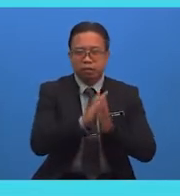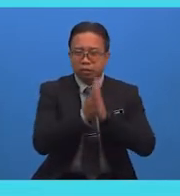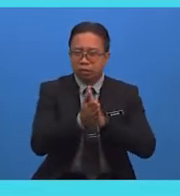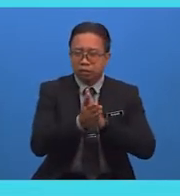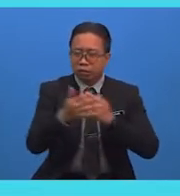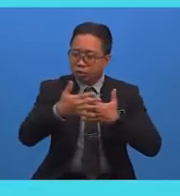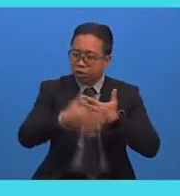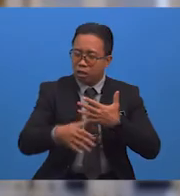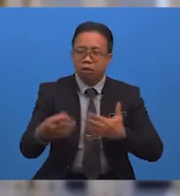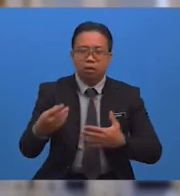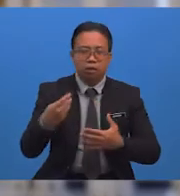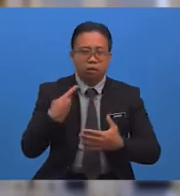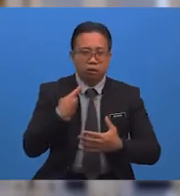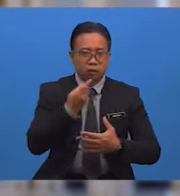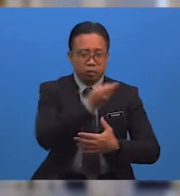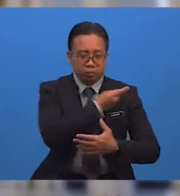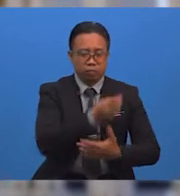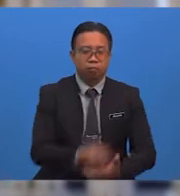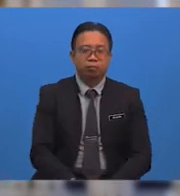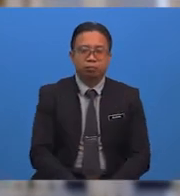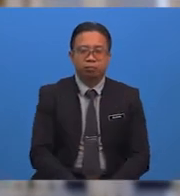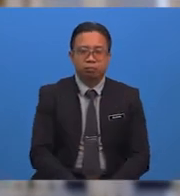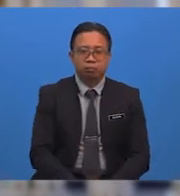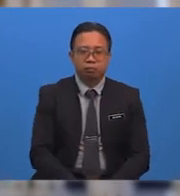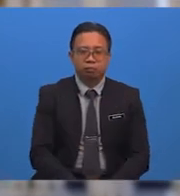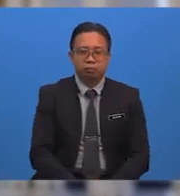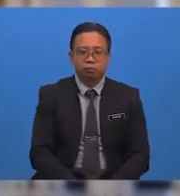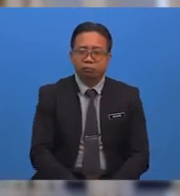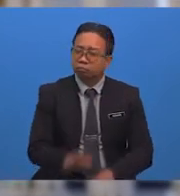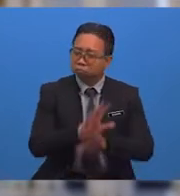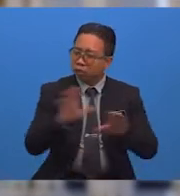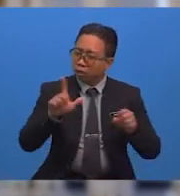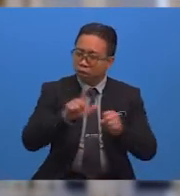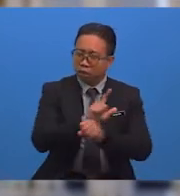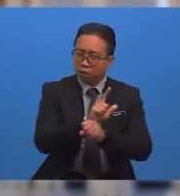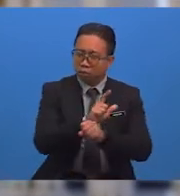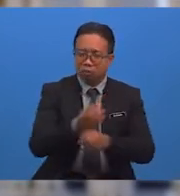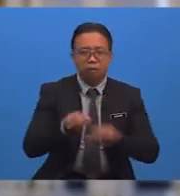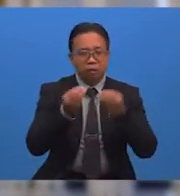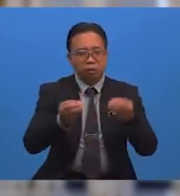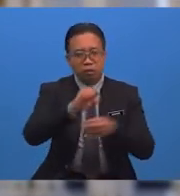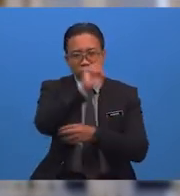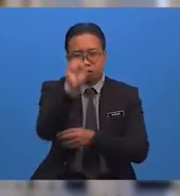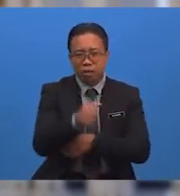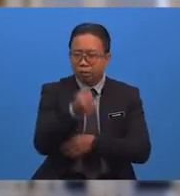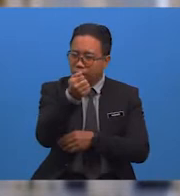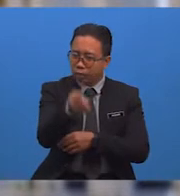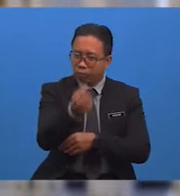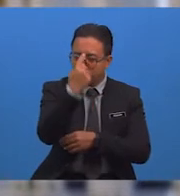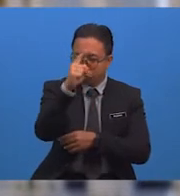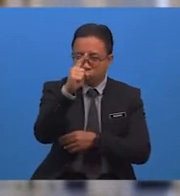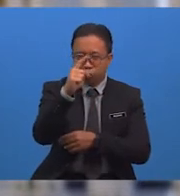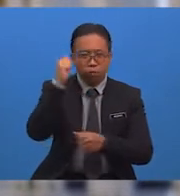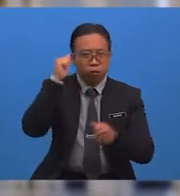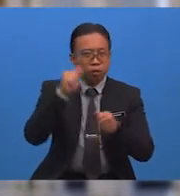daging kita. Ustazah rasa tidak lengkap sekiranya tidak memberi soalan pengukuhan agar murid-murid